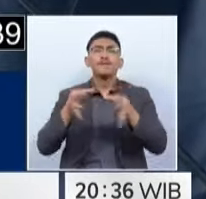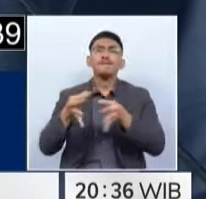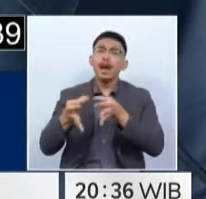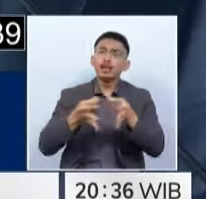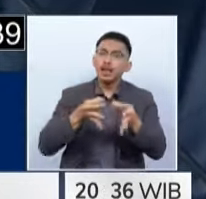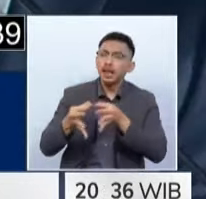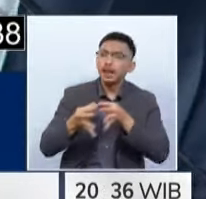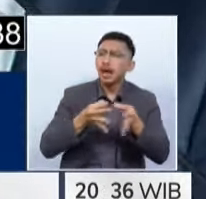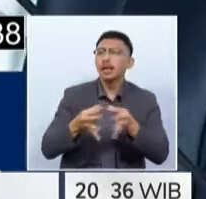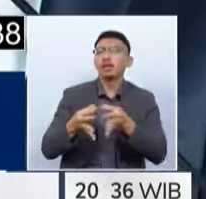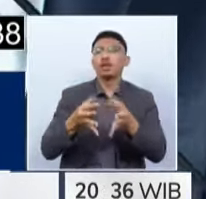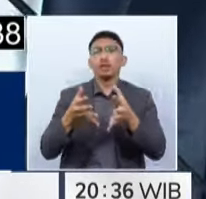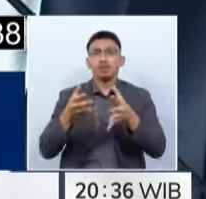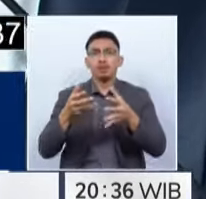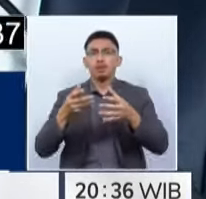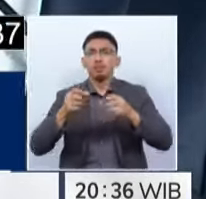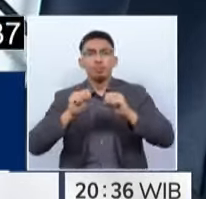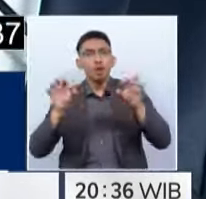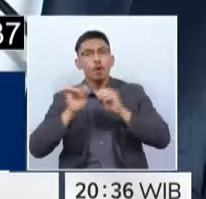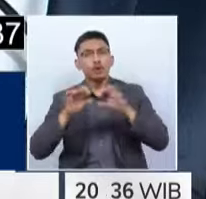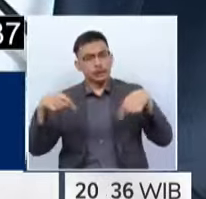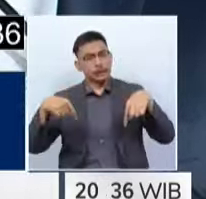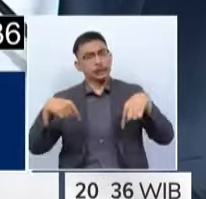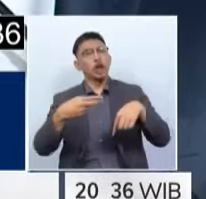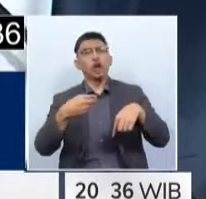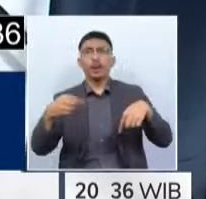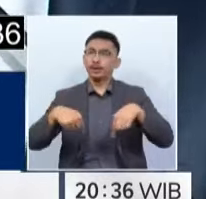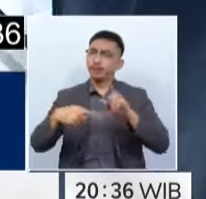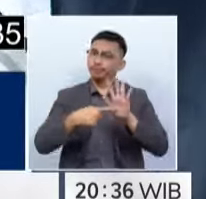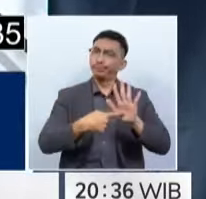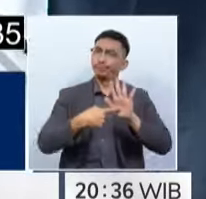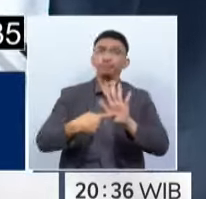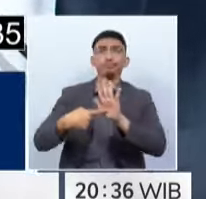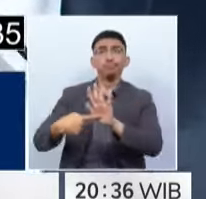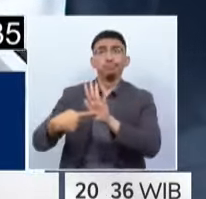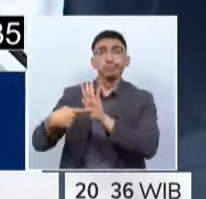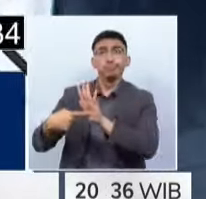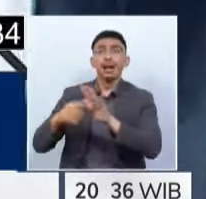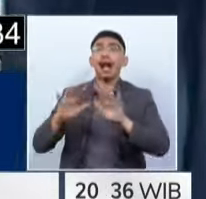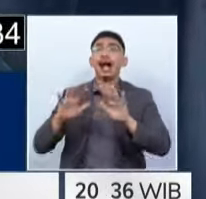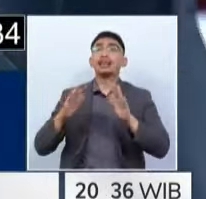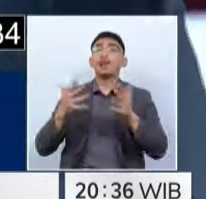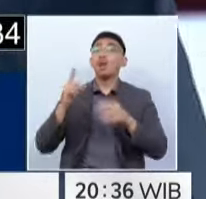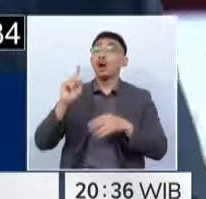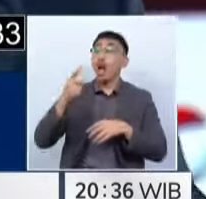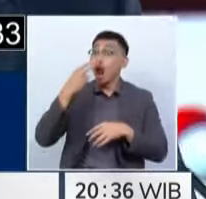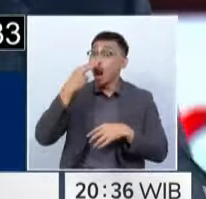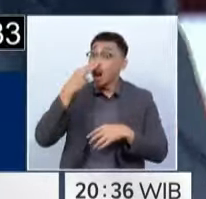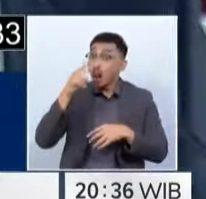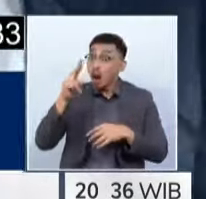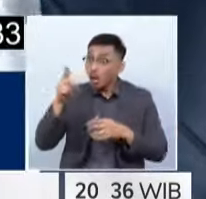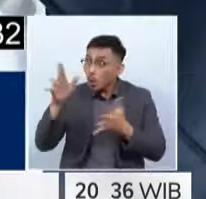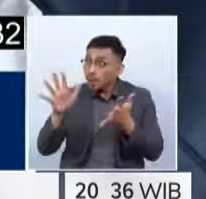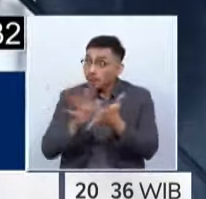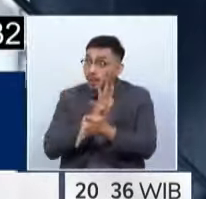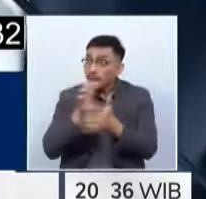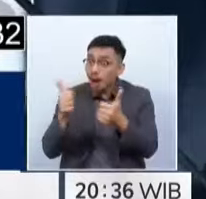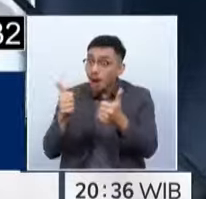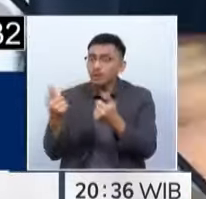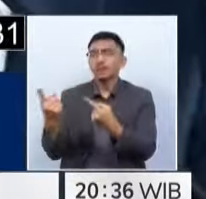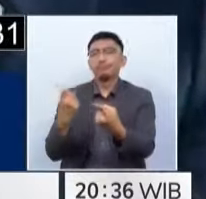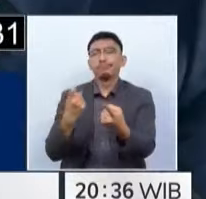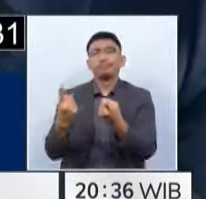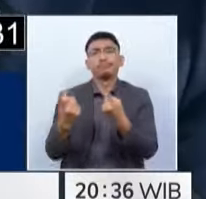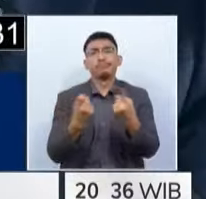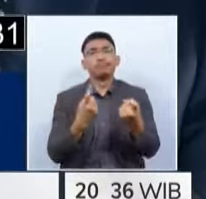mempromosikan yang ada di dalam negeri maupun menarik yang potensi di luar negeri ke dalam negeri dengan berbagai kerja sama dan fasilitasi